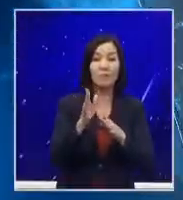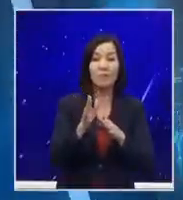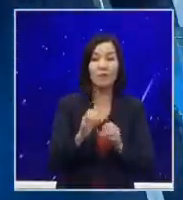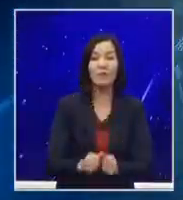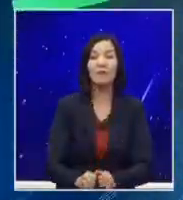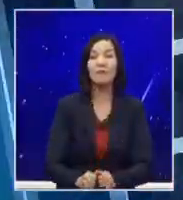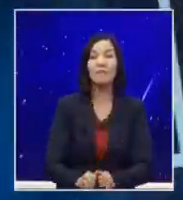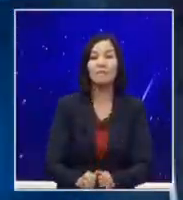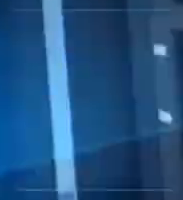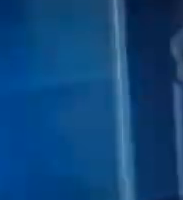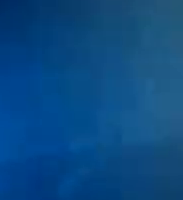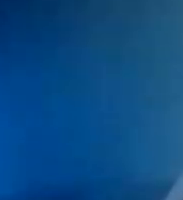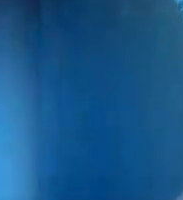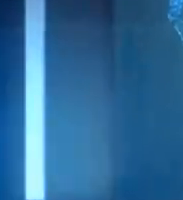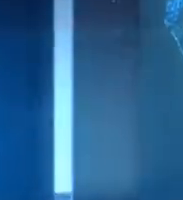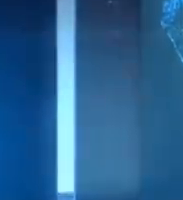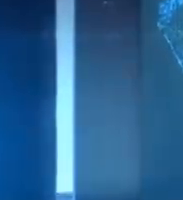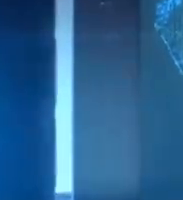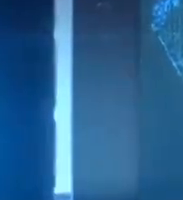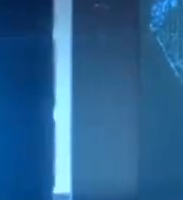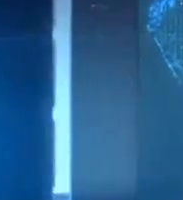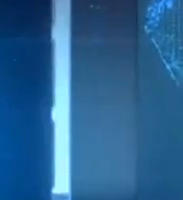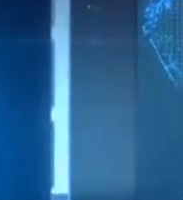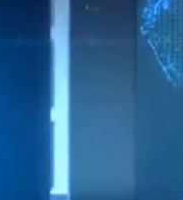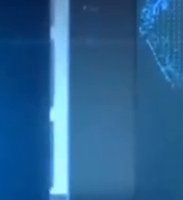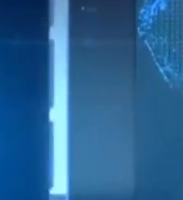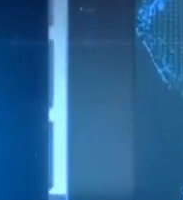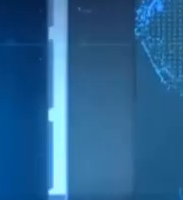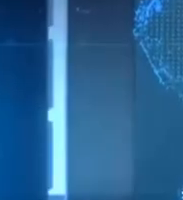Медет Жұмабай, Алексей Сой, Нұржан Мұқанов, Жетісу телеарнасы.